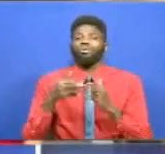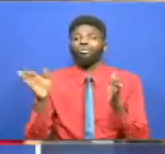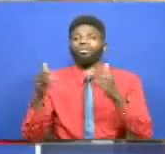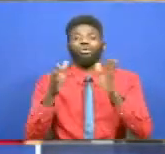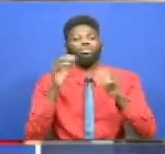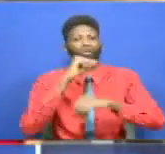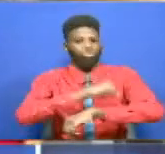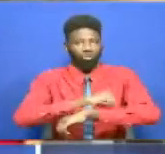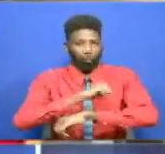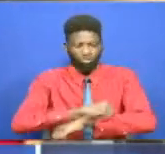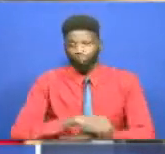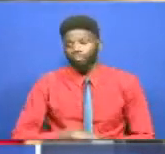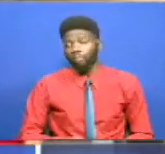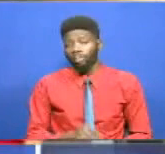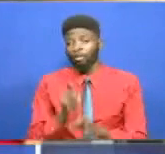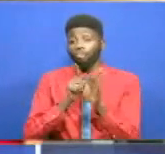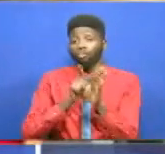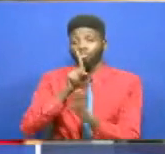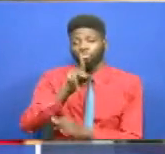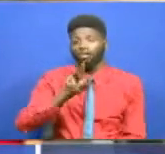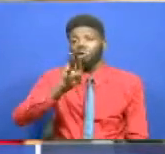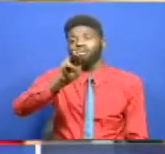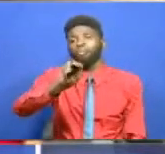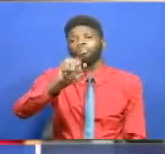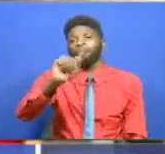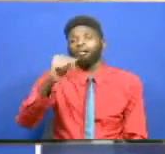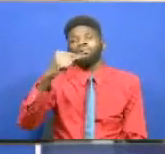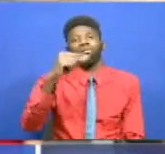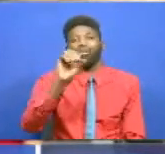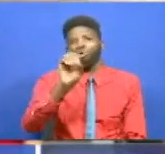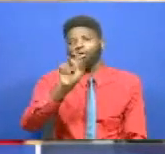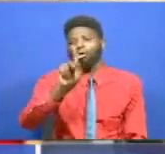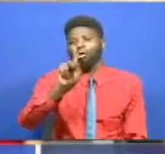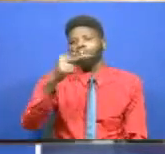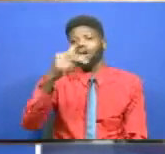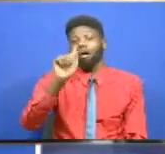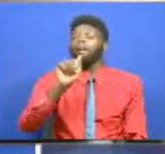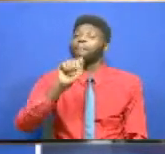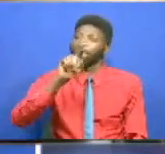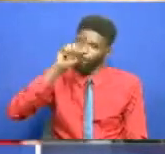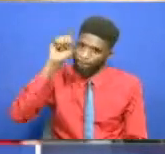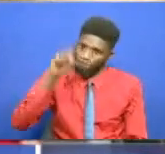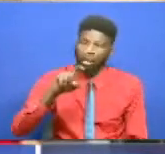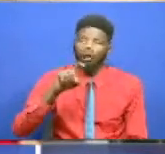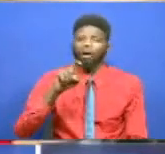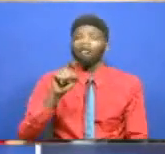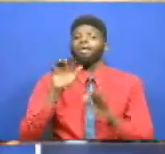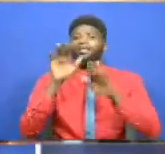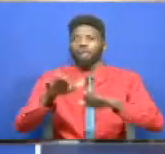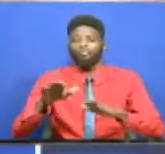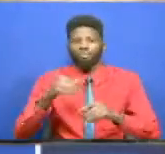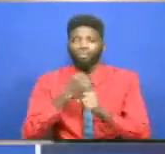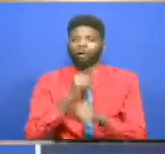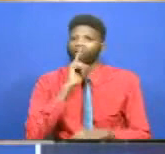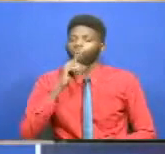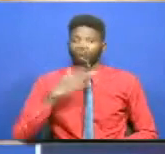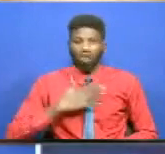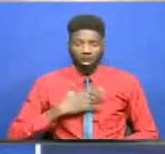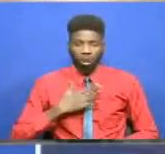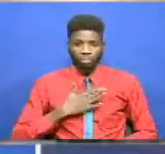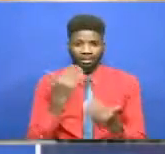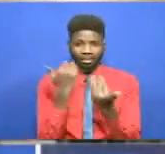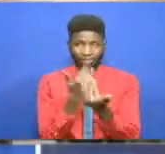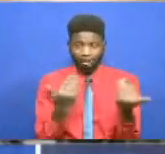Profesa Magoa, lazima ukue makini kabisa kuhakikisha watoto wetu awarudi shule wakakuwa